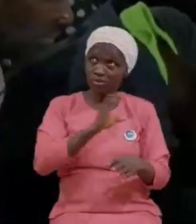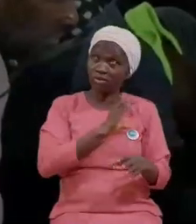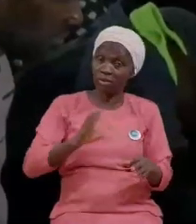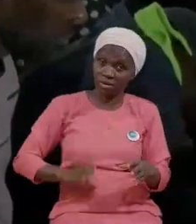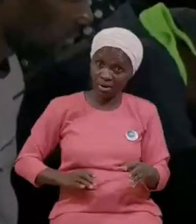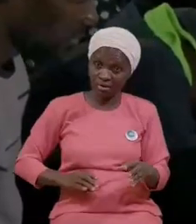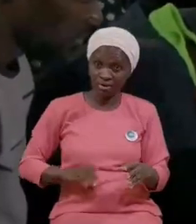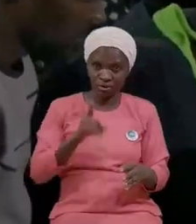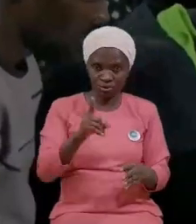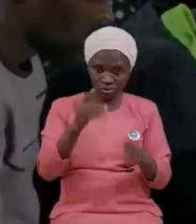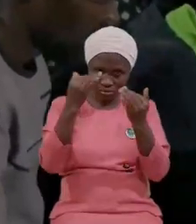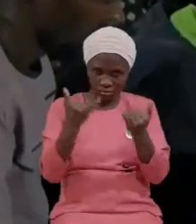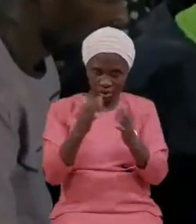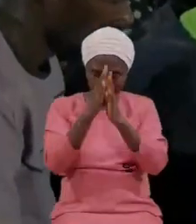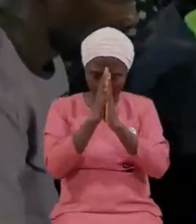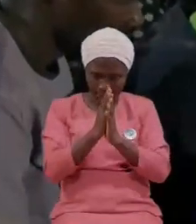Alors prends une décision.